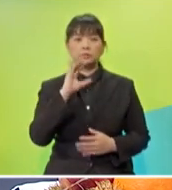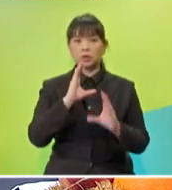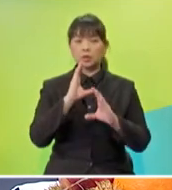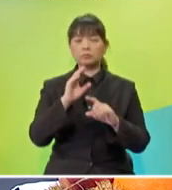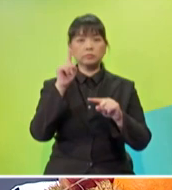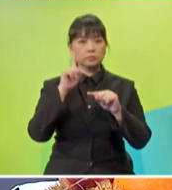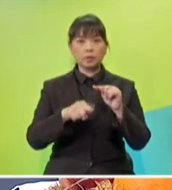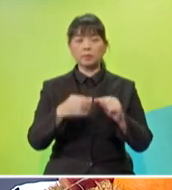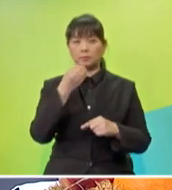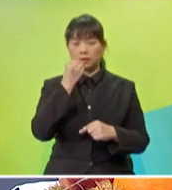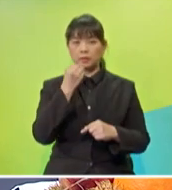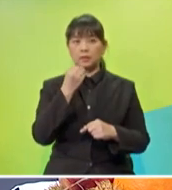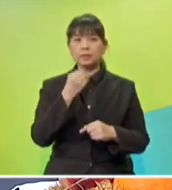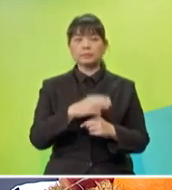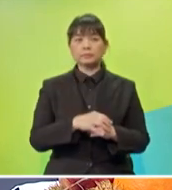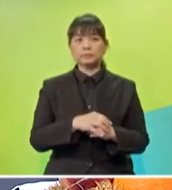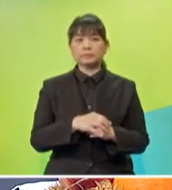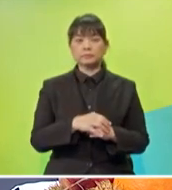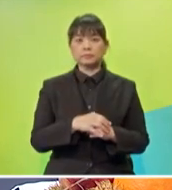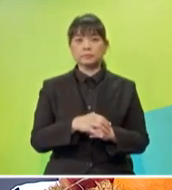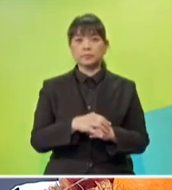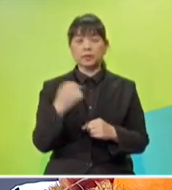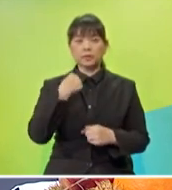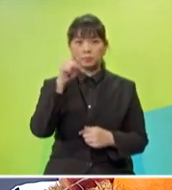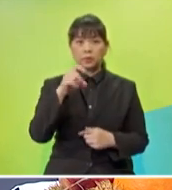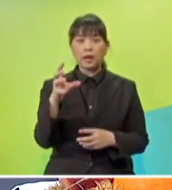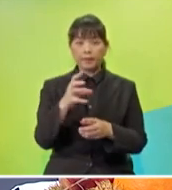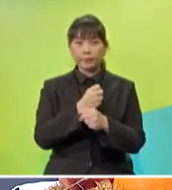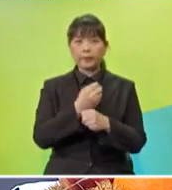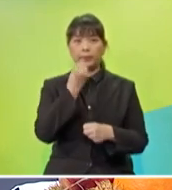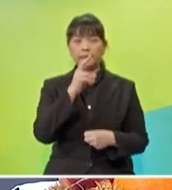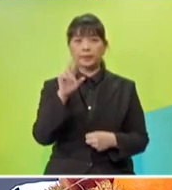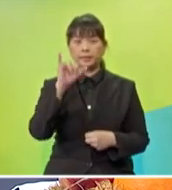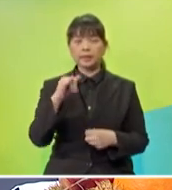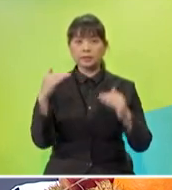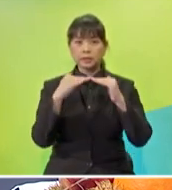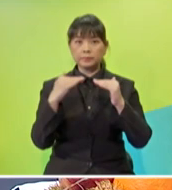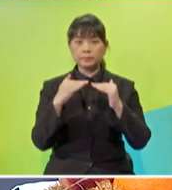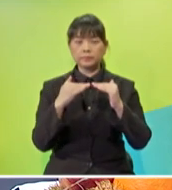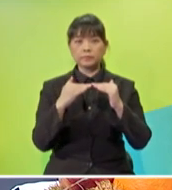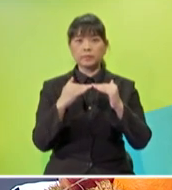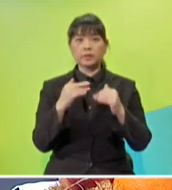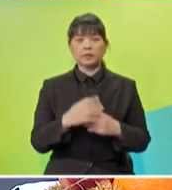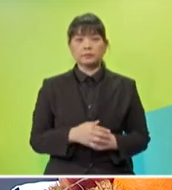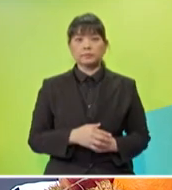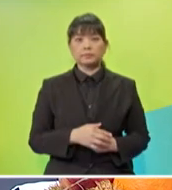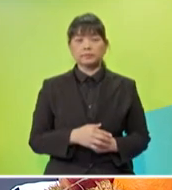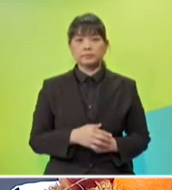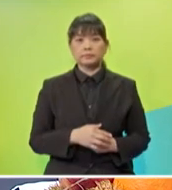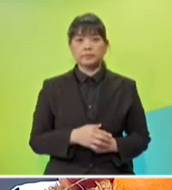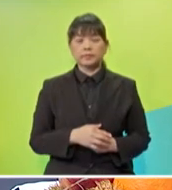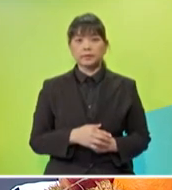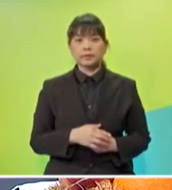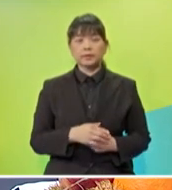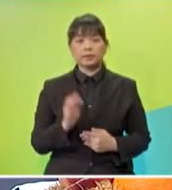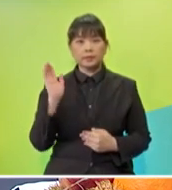Ibu saya kata bahwa kita perlu mengambil makanan yang seimbang saya setujui Kita